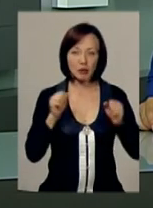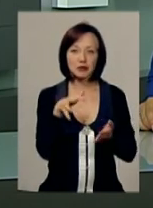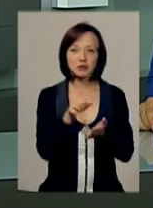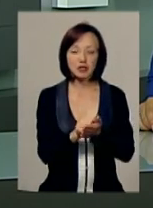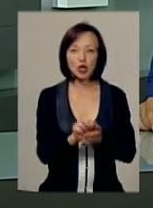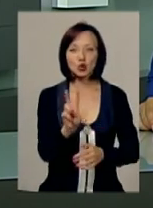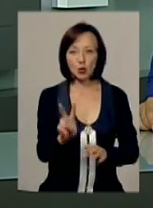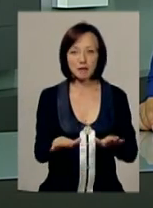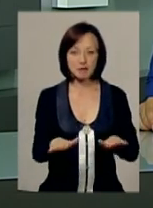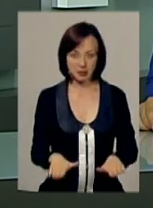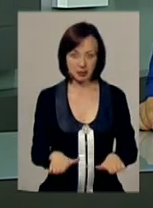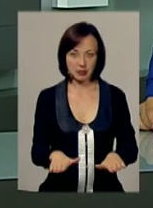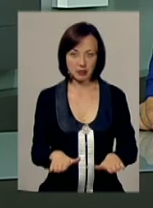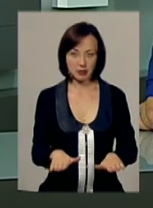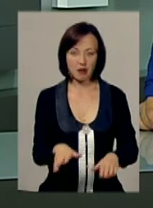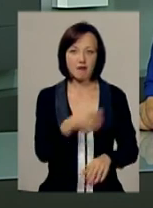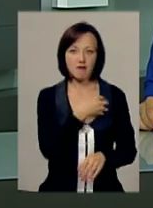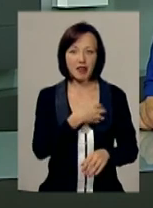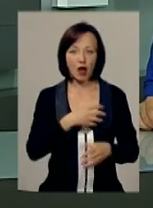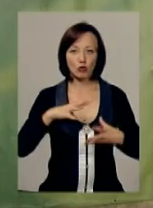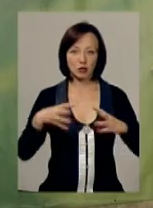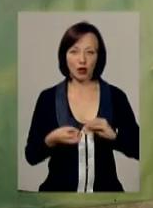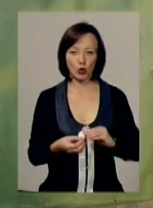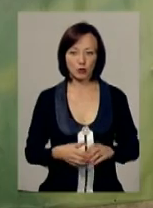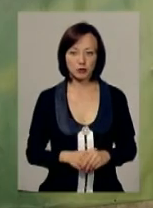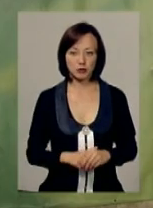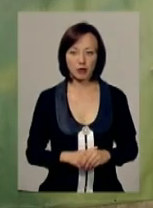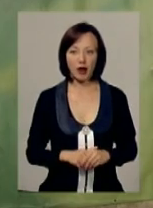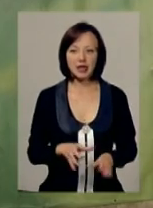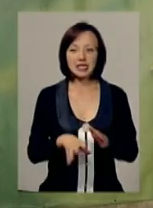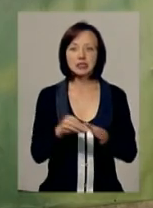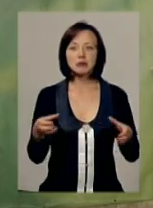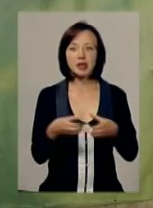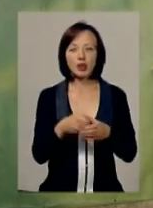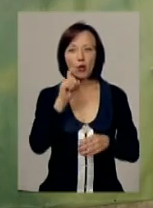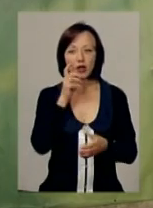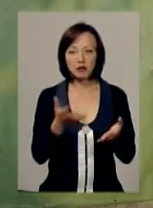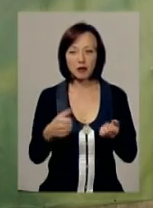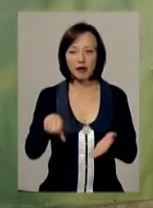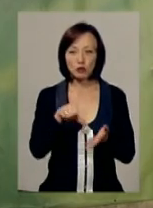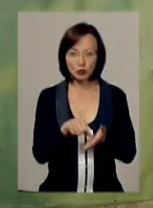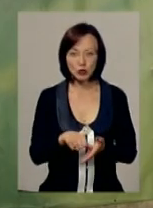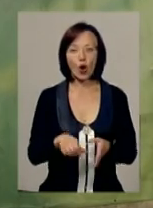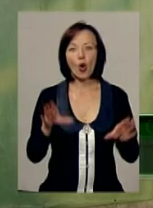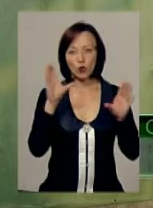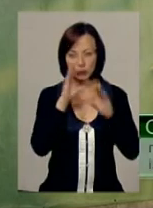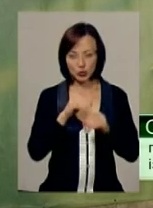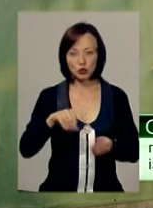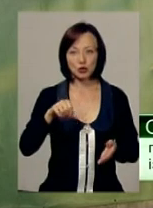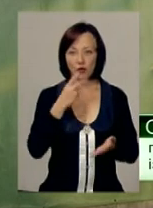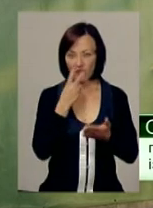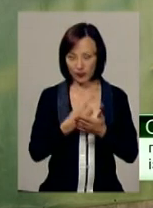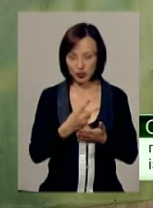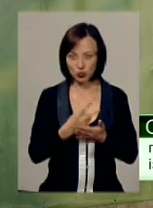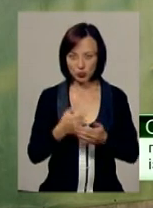посісти друге місце в медальному заліку. Збірна України приймала участь, досить успішно виступила. В її